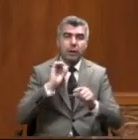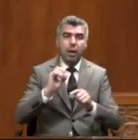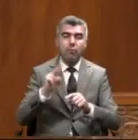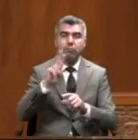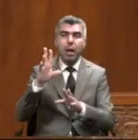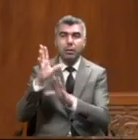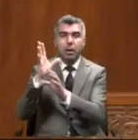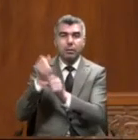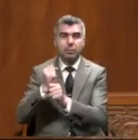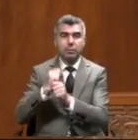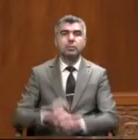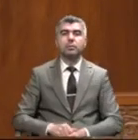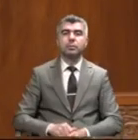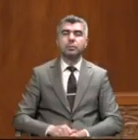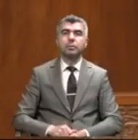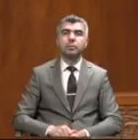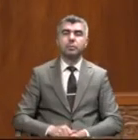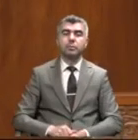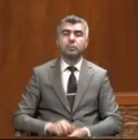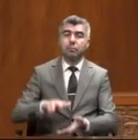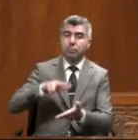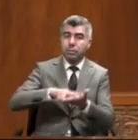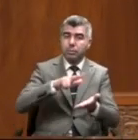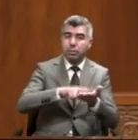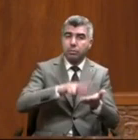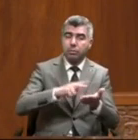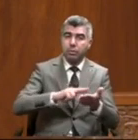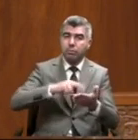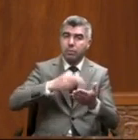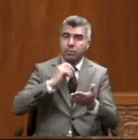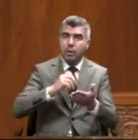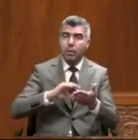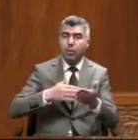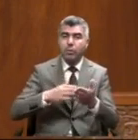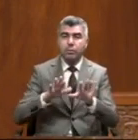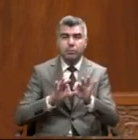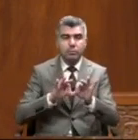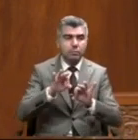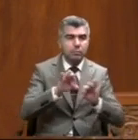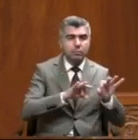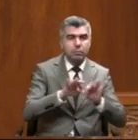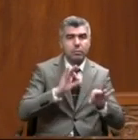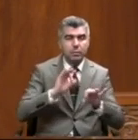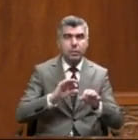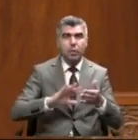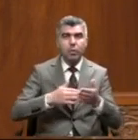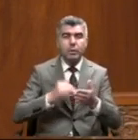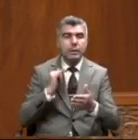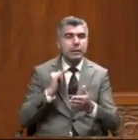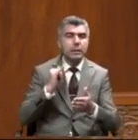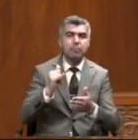نصره الله والقرارات الحكيمه والاستباقيه التي يتخذها